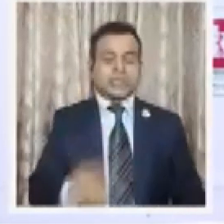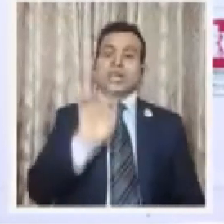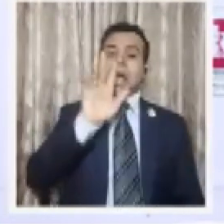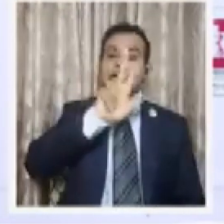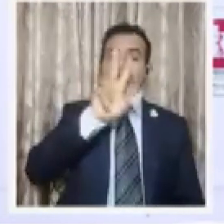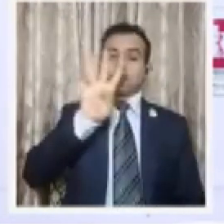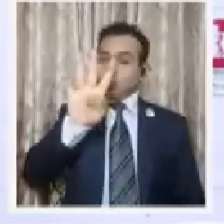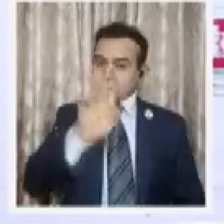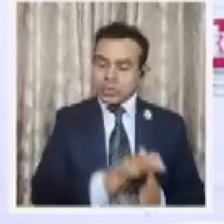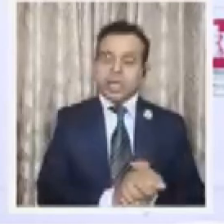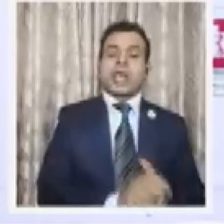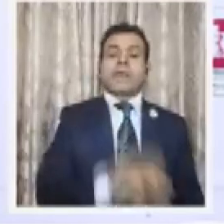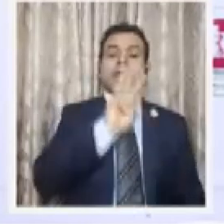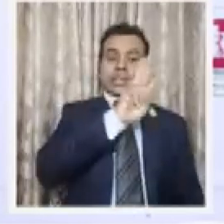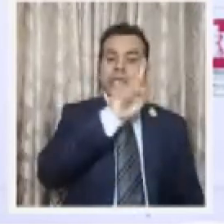1.00%,